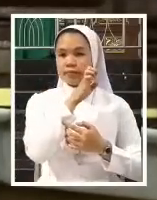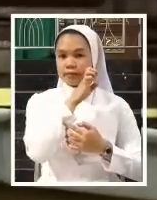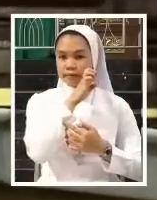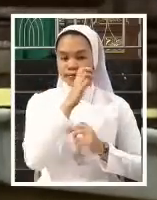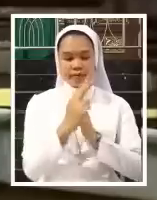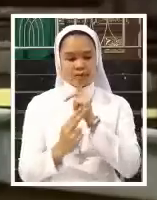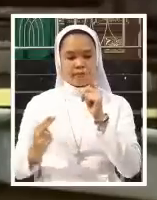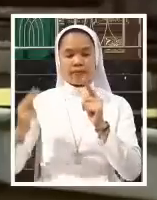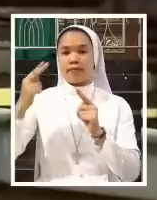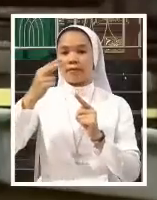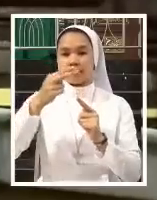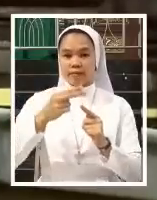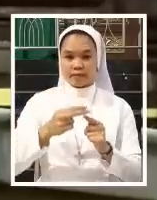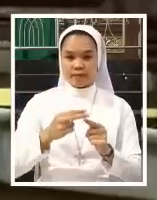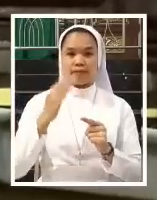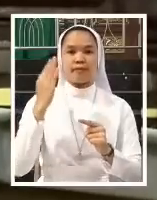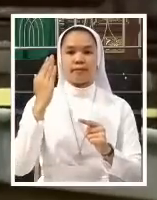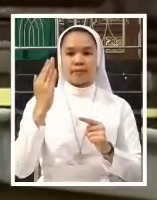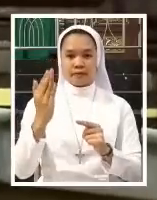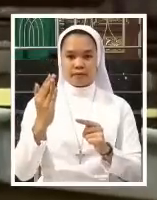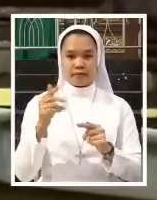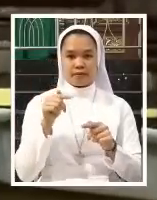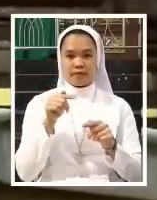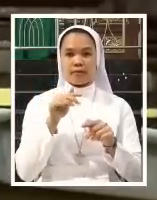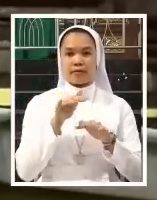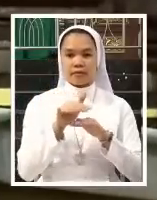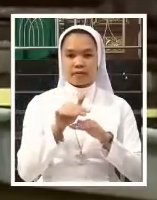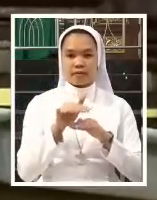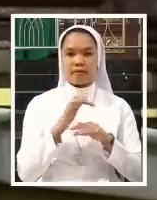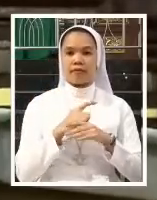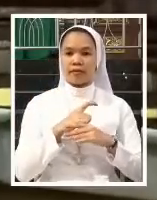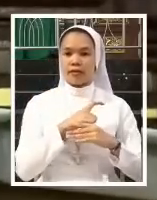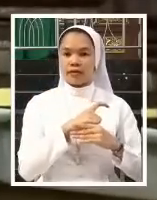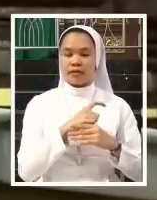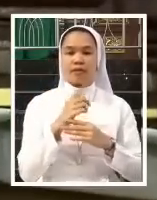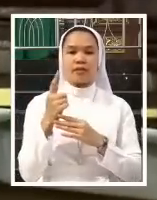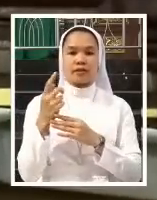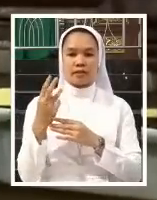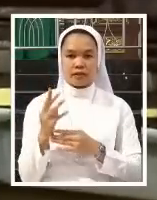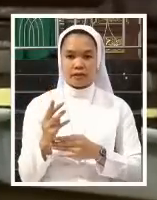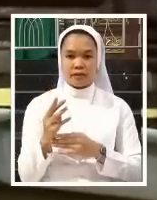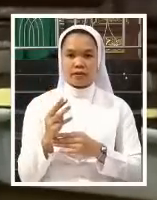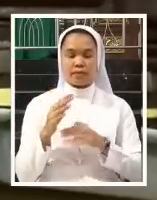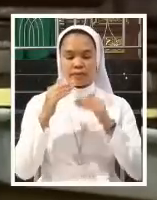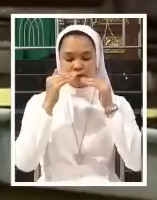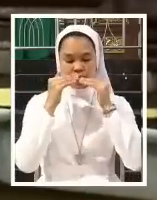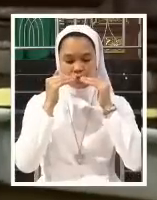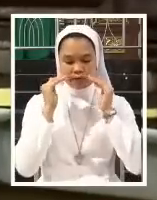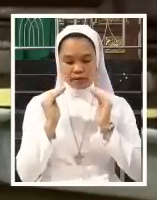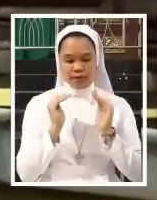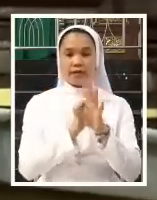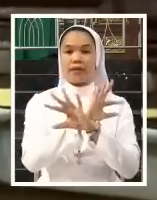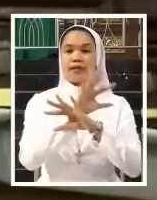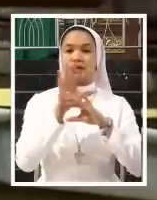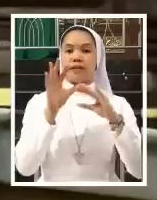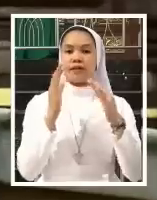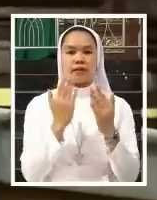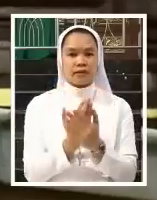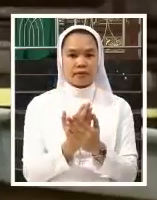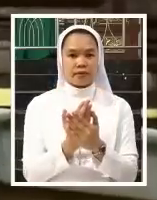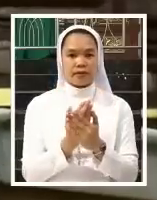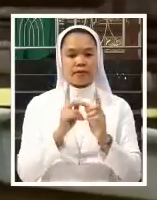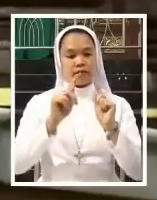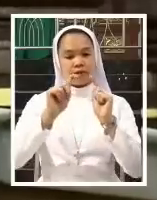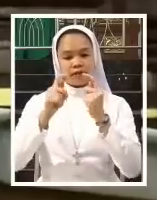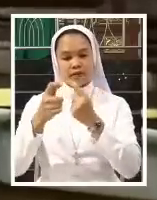Sagkod ka itong mga nagtusok sa iya. Asin ipagmumundo siya kan gabos na tribo